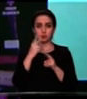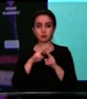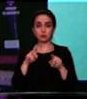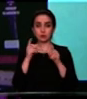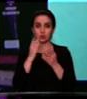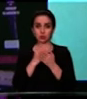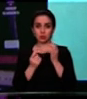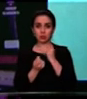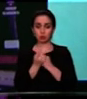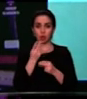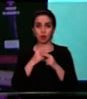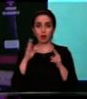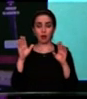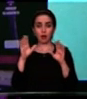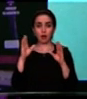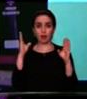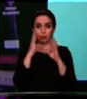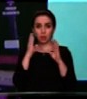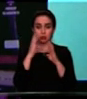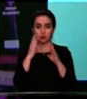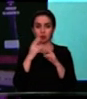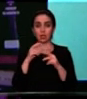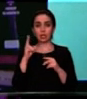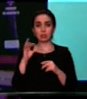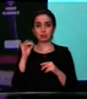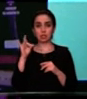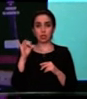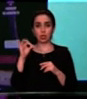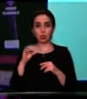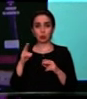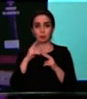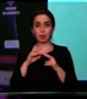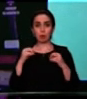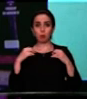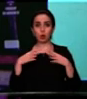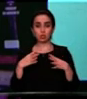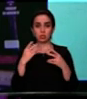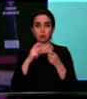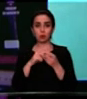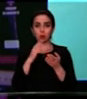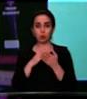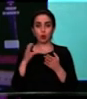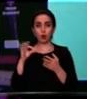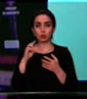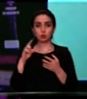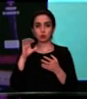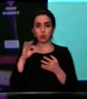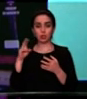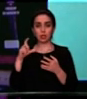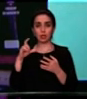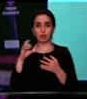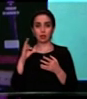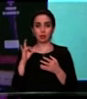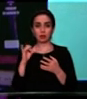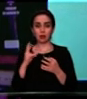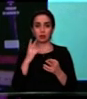esa atmosferaning kislorod bilan boyishiga sabab bo'ldi va atmosferada ozon ekrani hosil bo'ldi. Siz